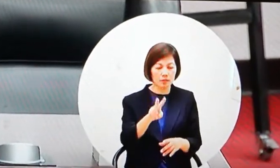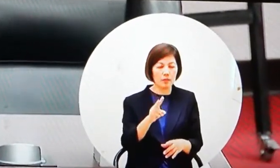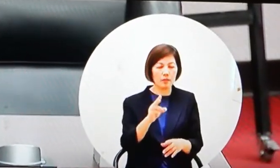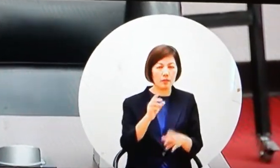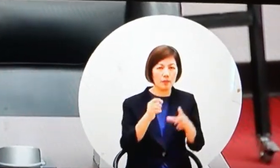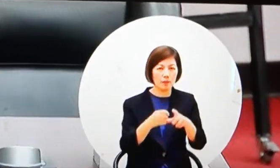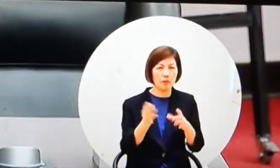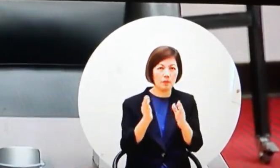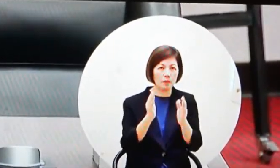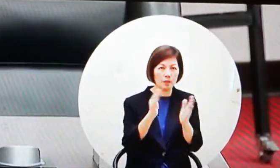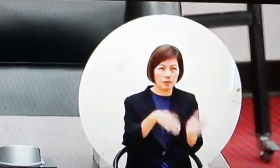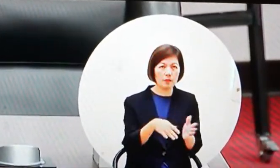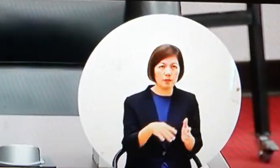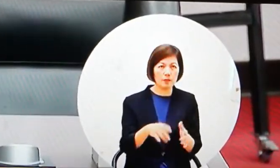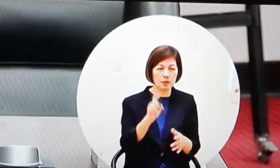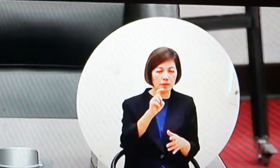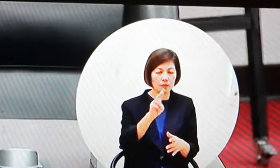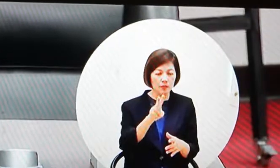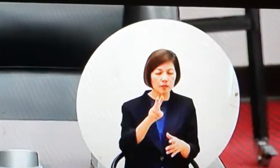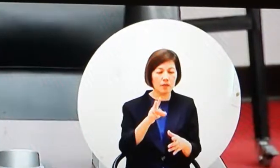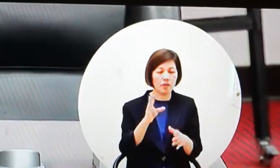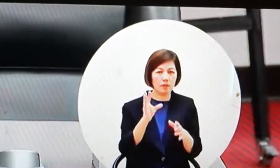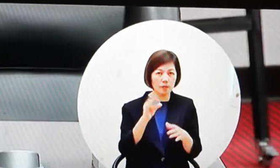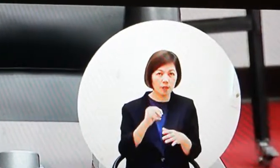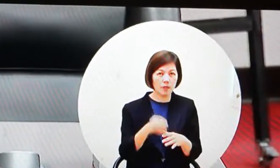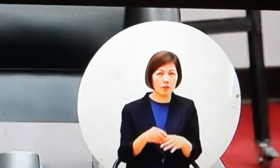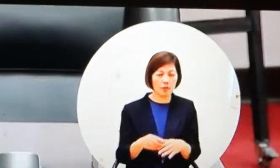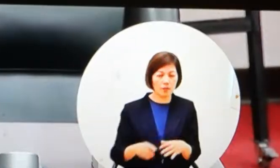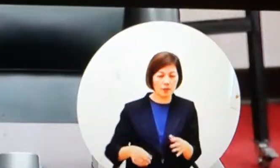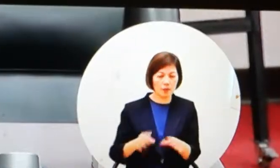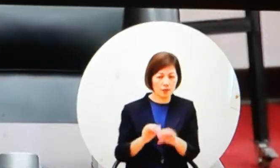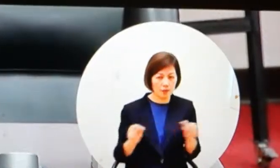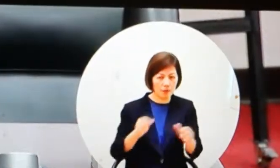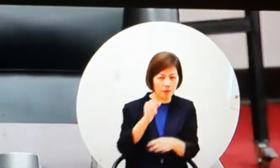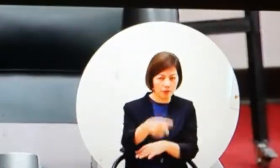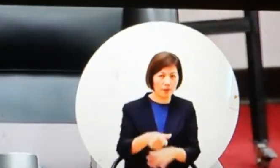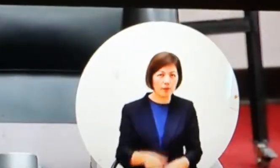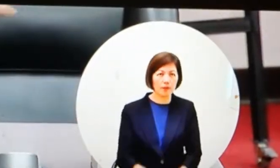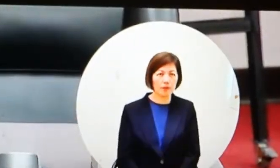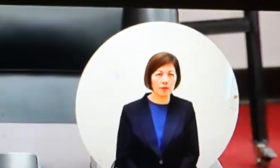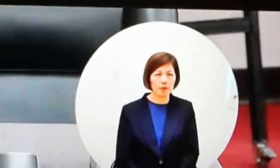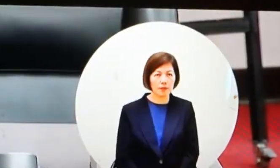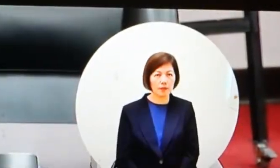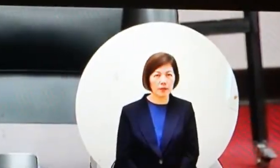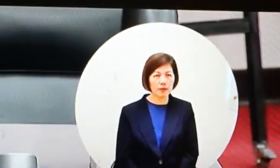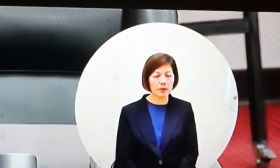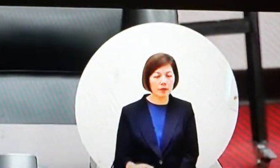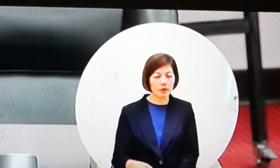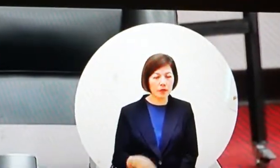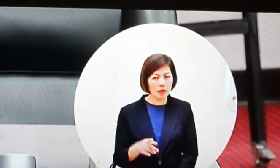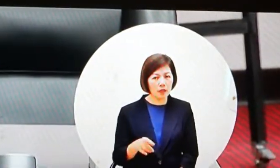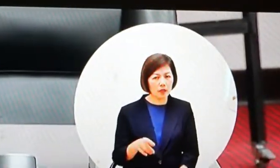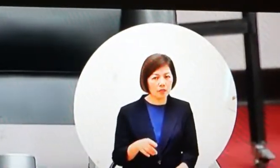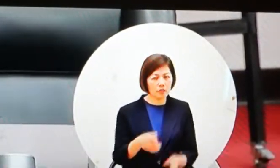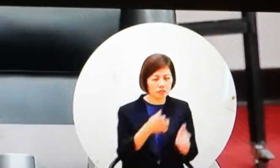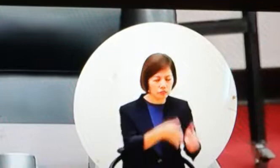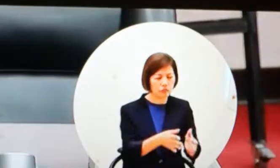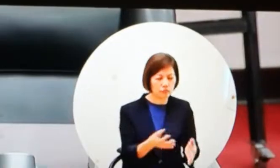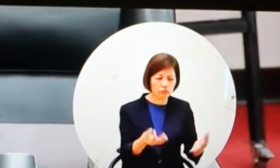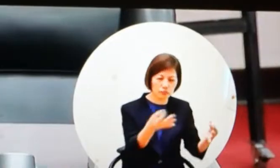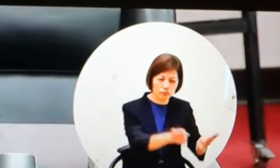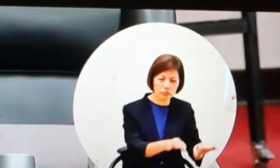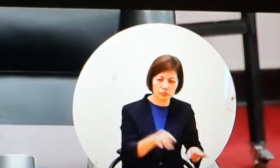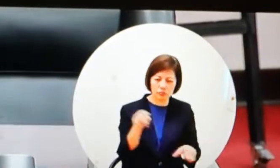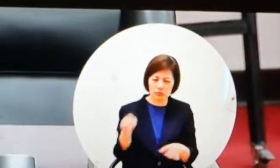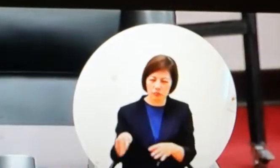用建校基金700多万去买的。为什么又是一方面又称成捐赠，一方面又有买？我觉得这